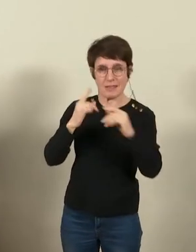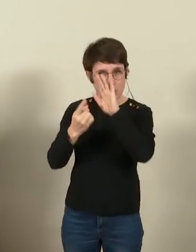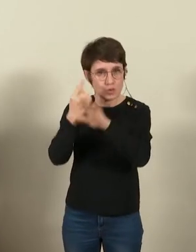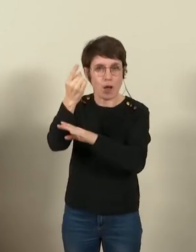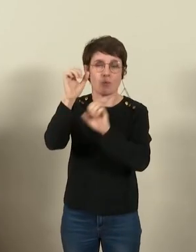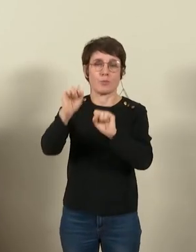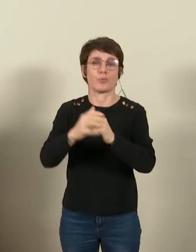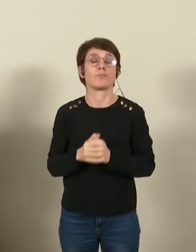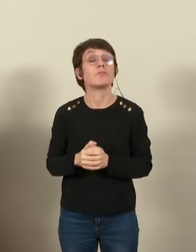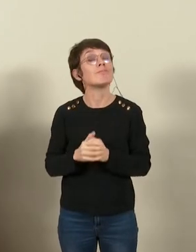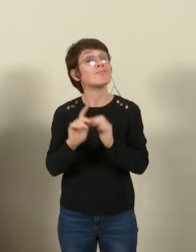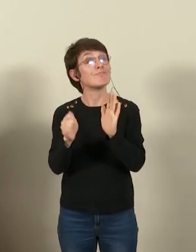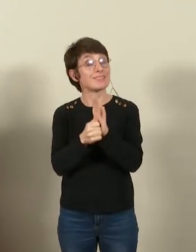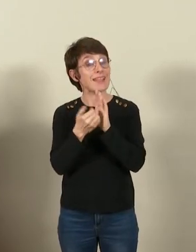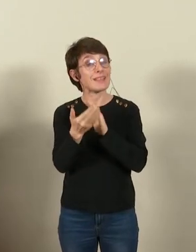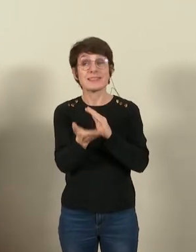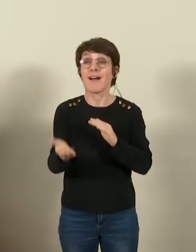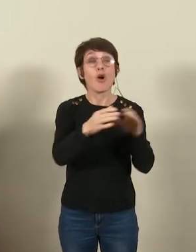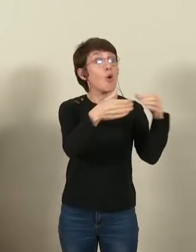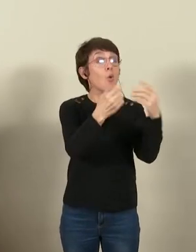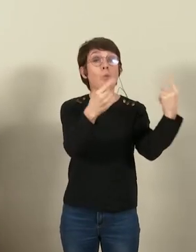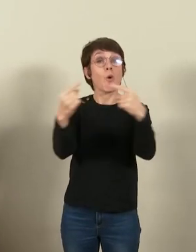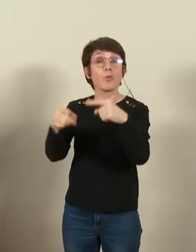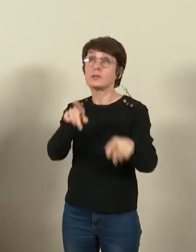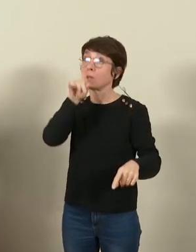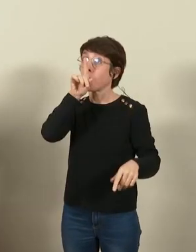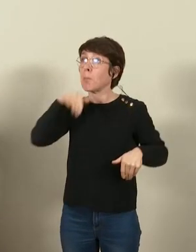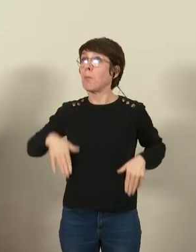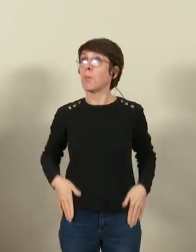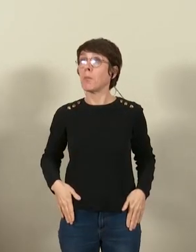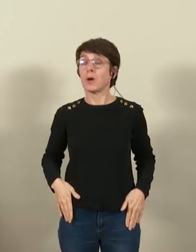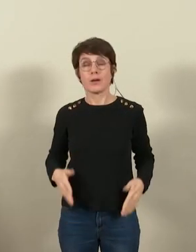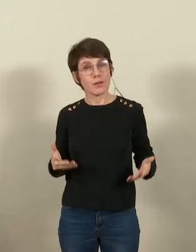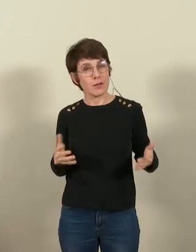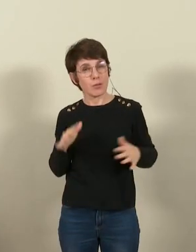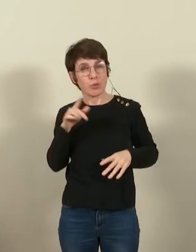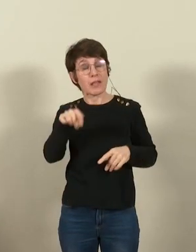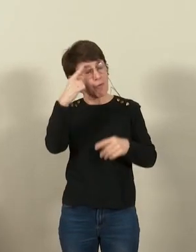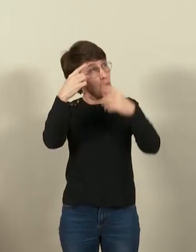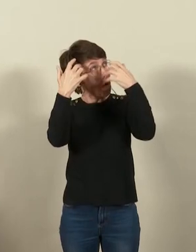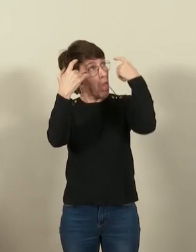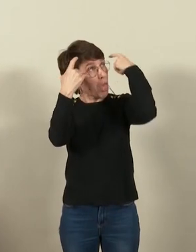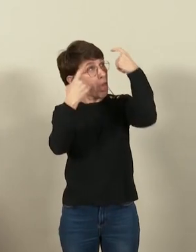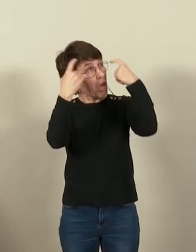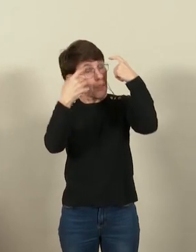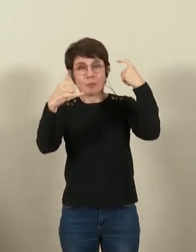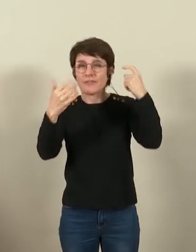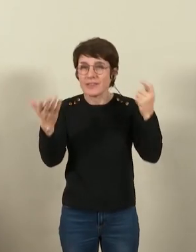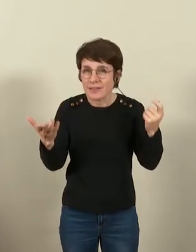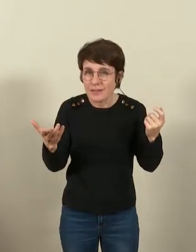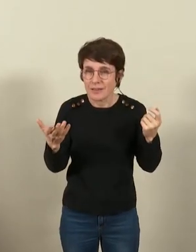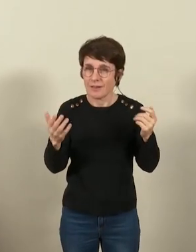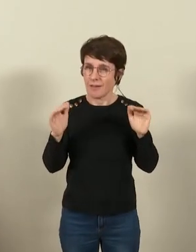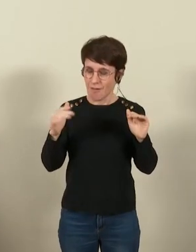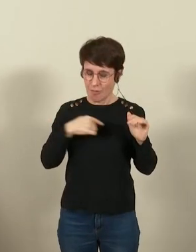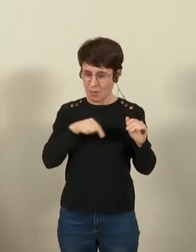fois-là les groupes d'opposition étaient restés muet sur le sujet sans doute l'idée faisait son chemin nous nous étonnons